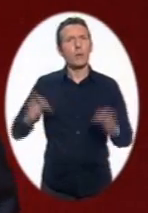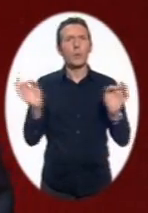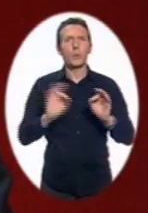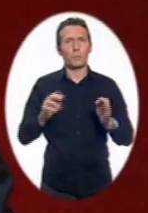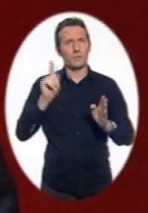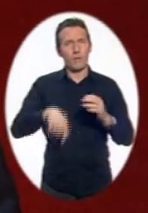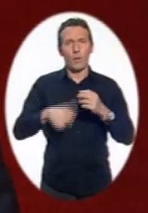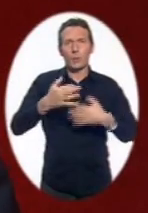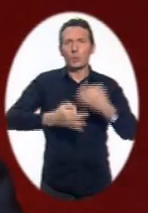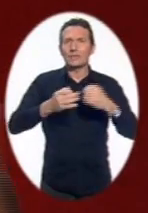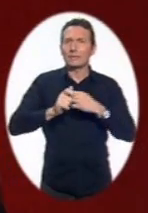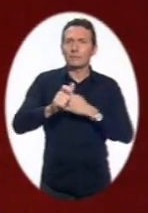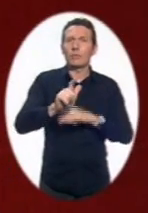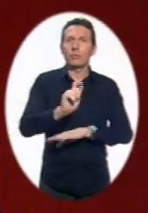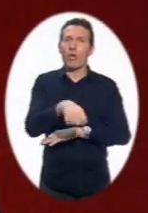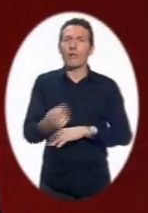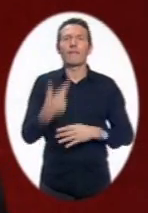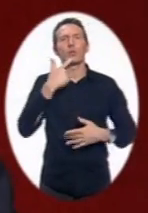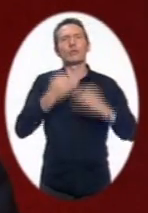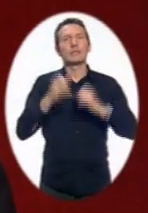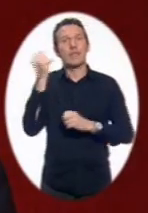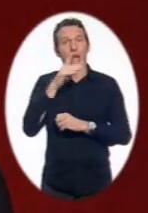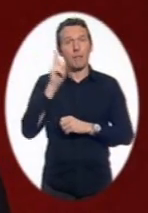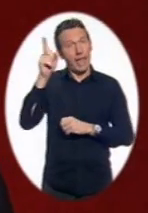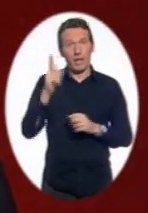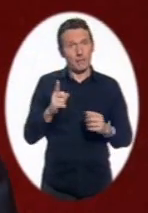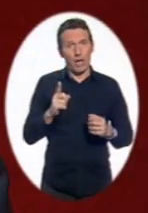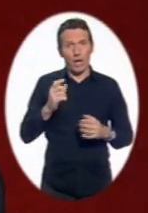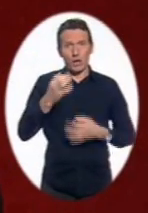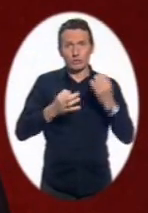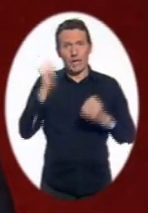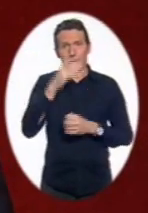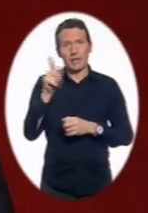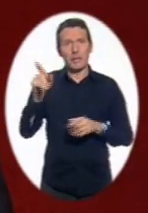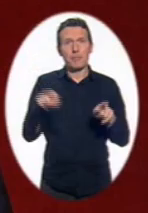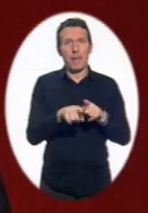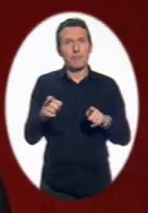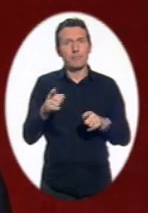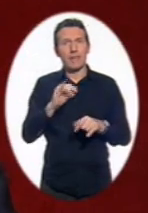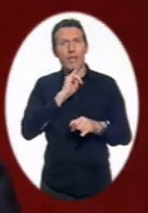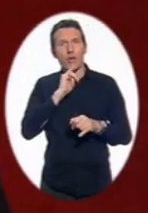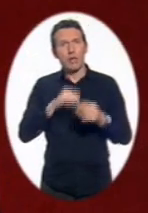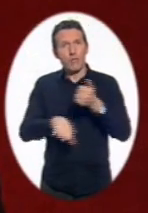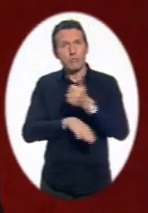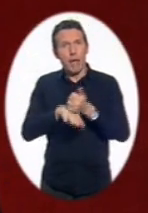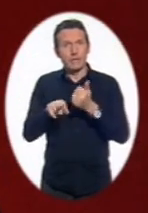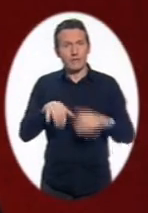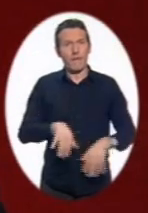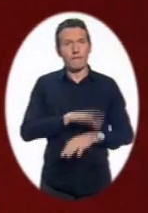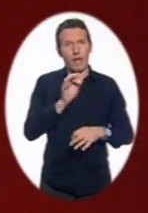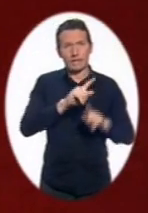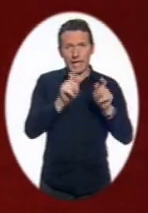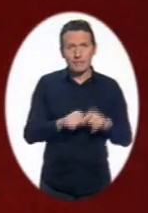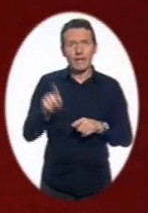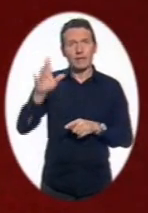justice fonctionne normalement ça va être la justice américaine c'est la justice et la base de principe de la présomption d'innocence il est respecté en France